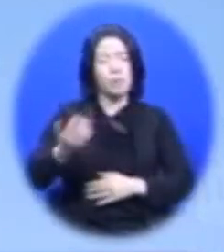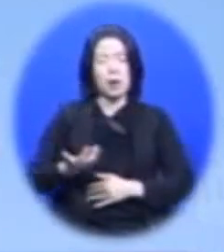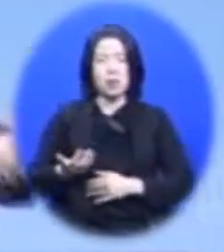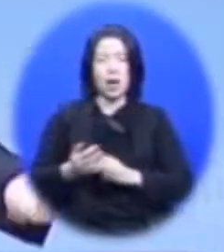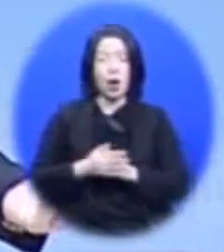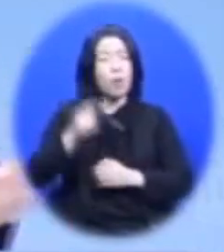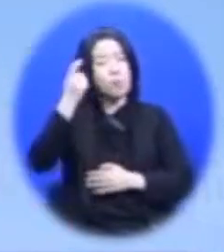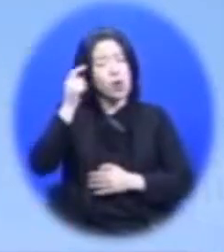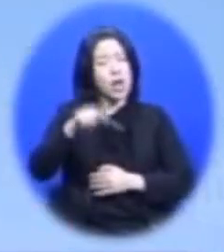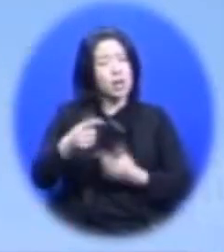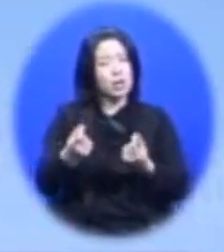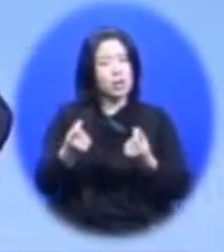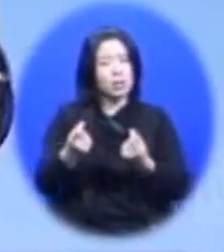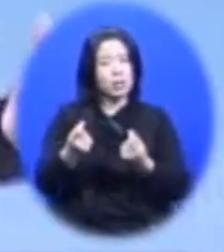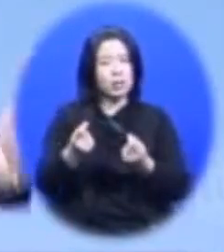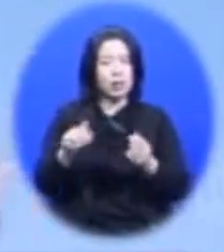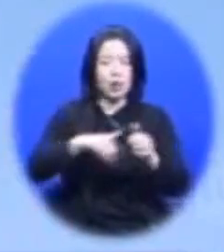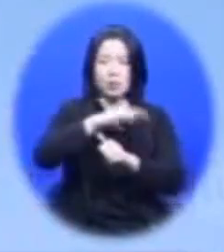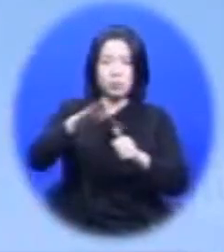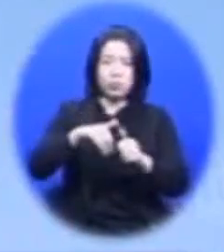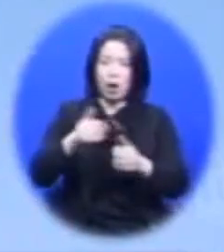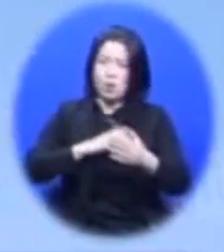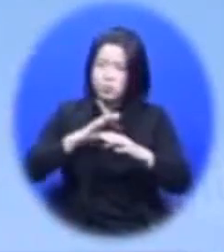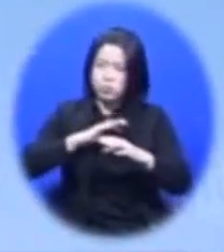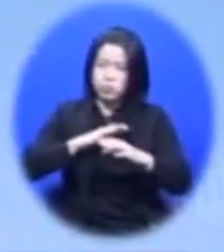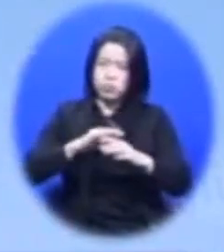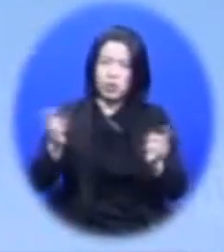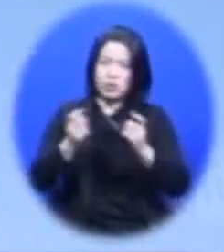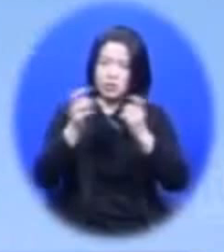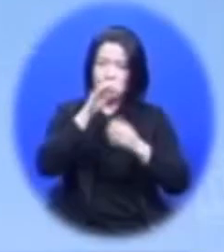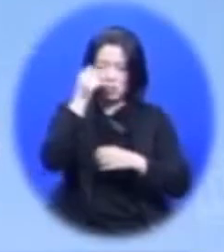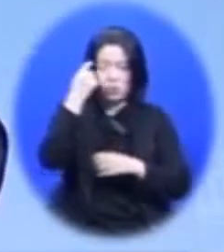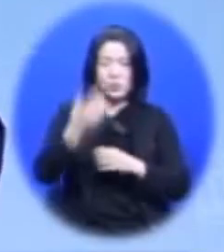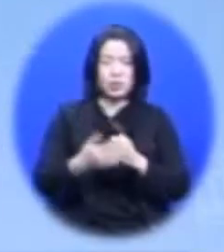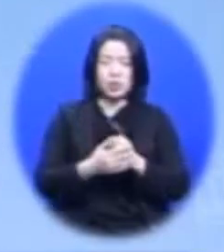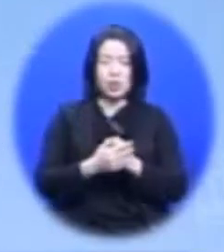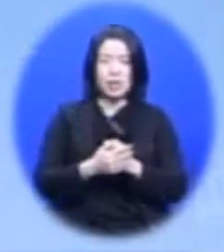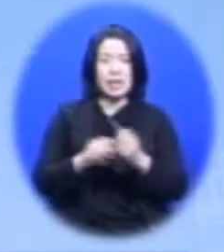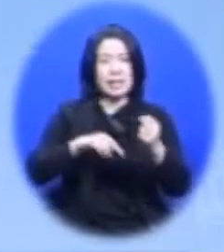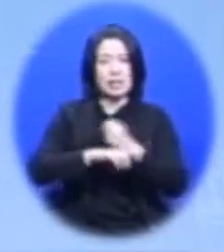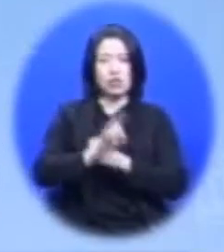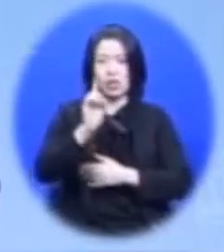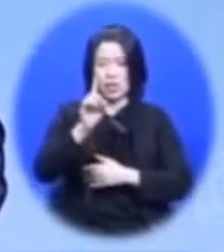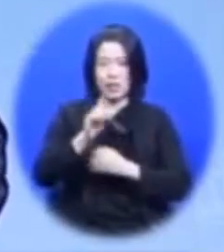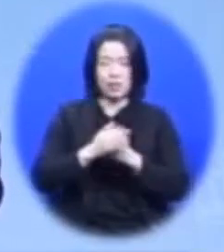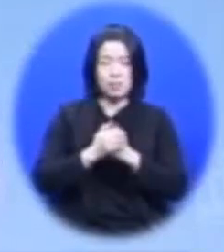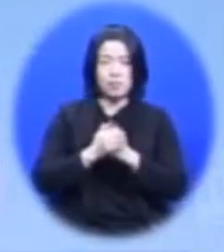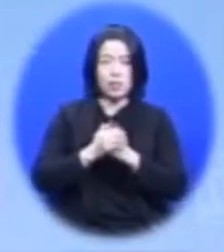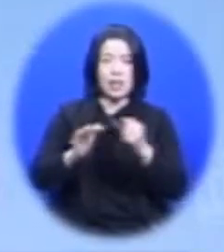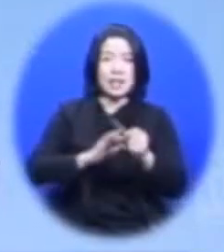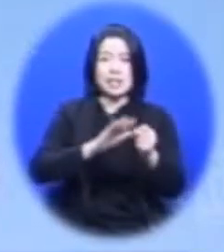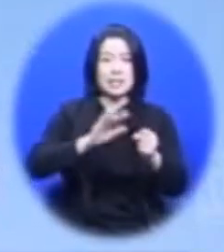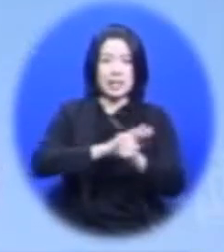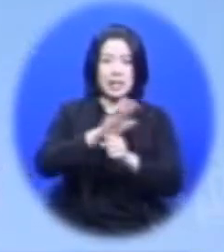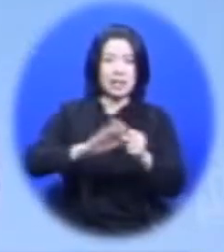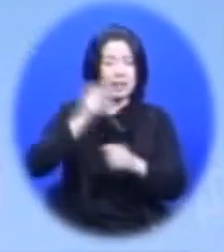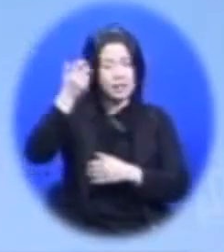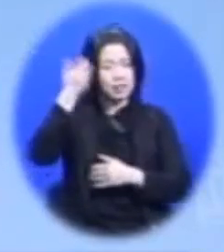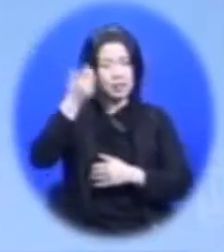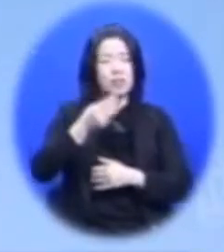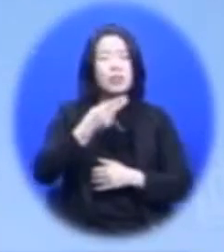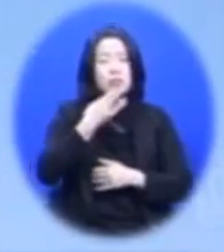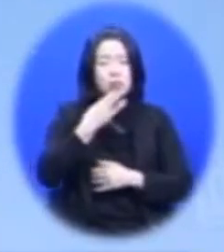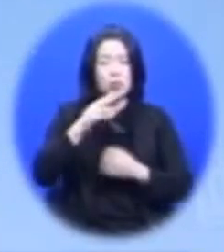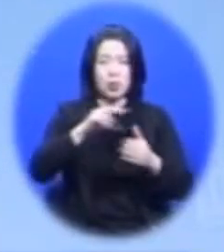왜 이렇게 됐죠? 왜 이렇게 무섭게 싸우지요? 이유는 하나입니다. 사랑의 영이 없이 미움의